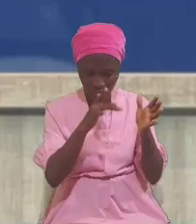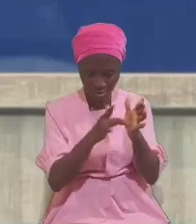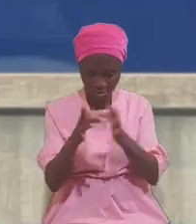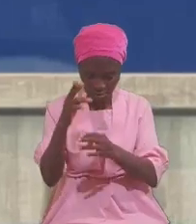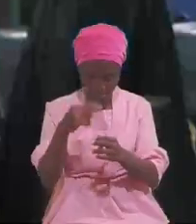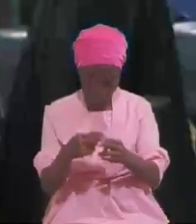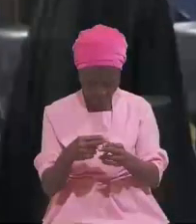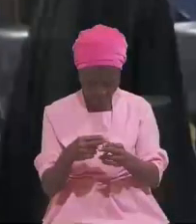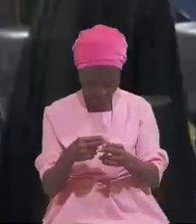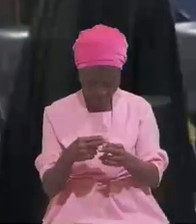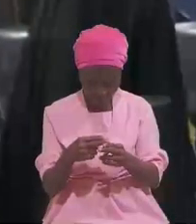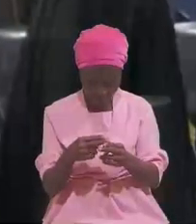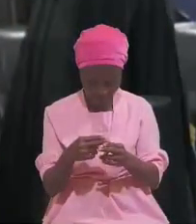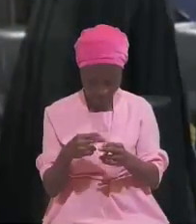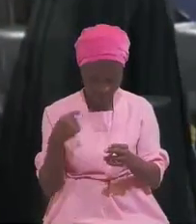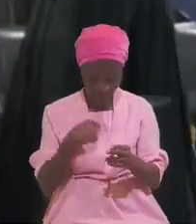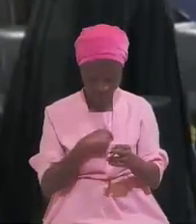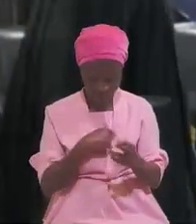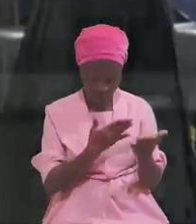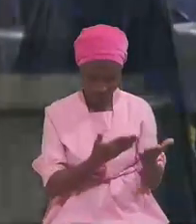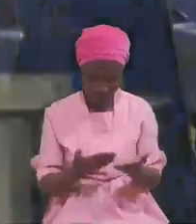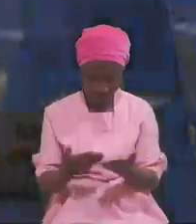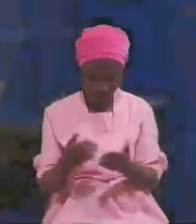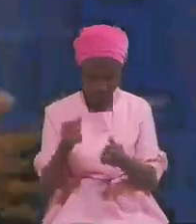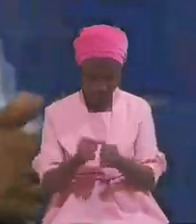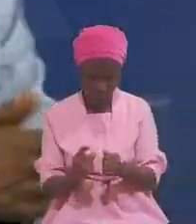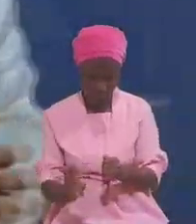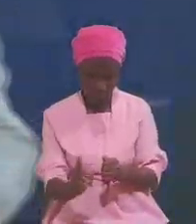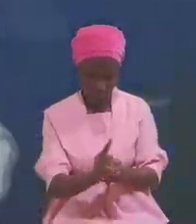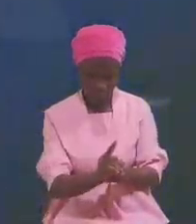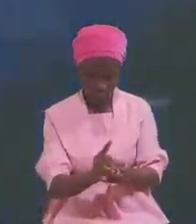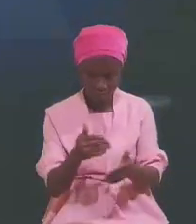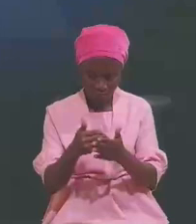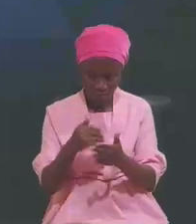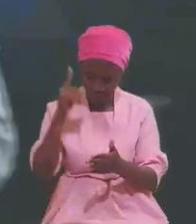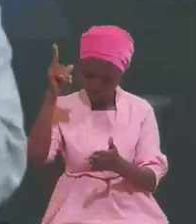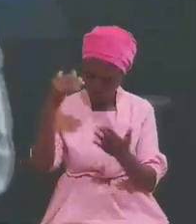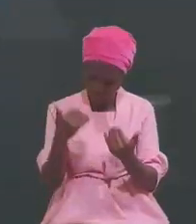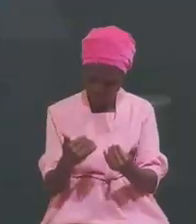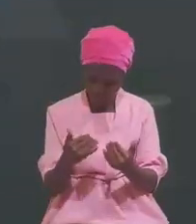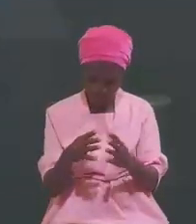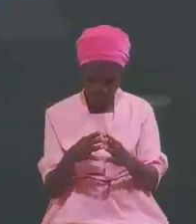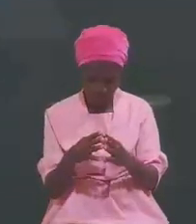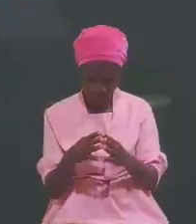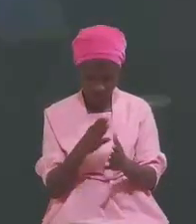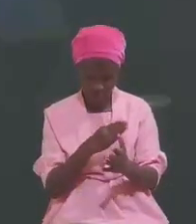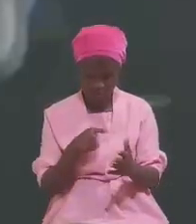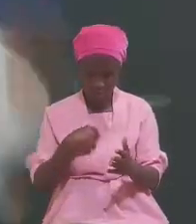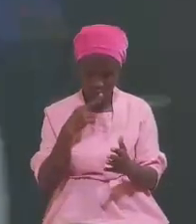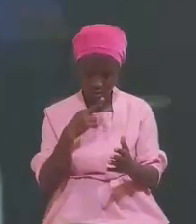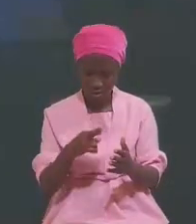Jésus, nous venons, nous amenons tout le monde devant toi maintenant et nous nous réjouissons